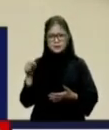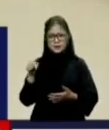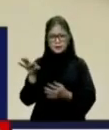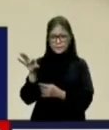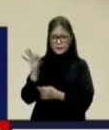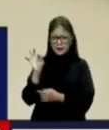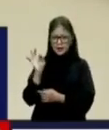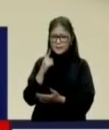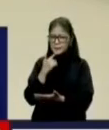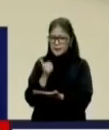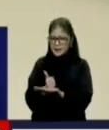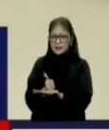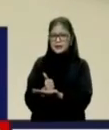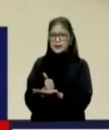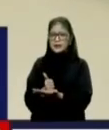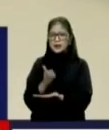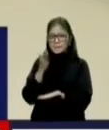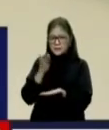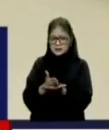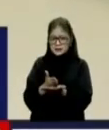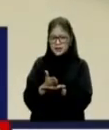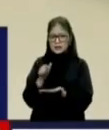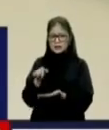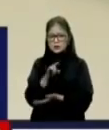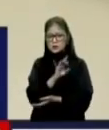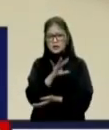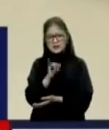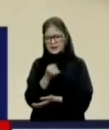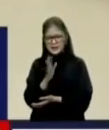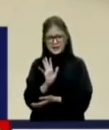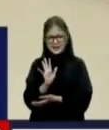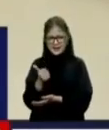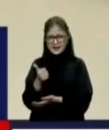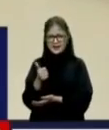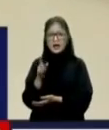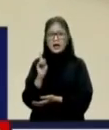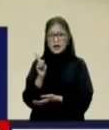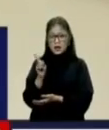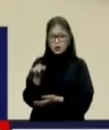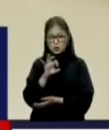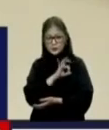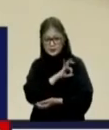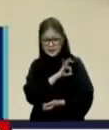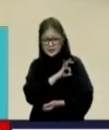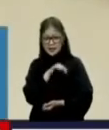penting. Dan pastikan jangan salah pilih. Kalau kita bicara pilpres,